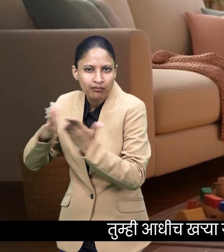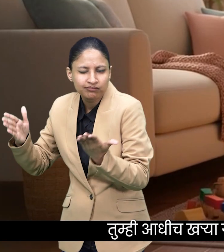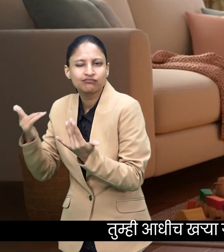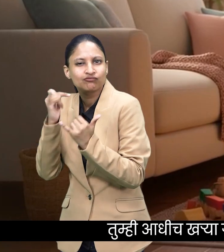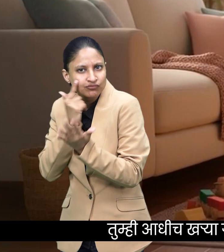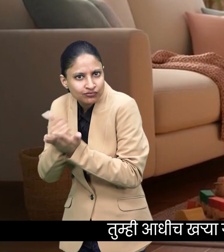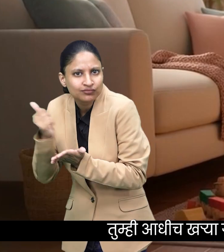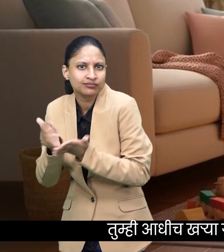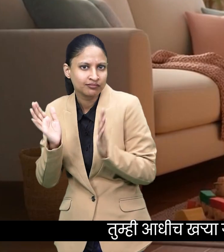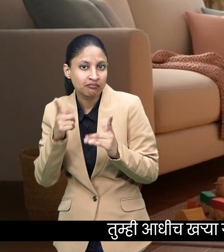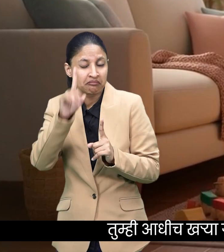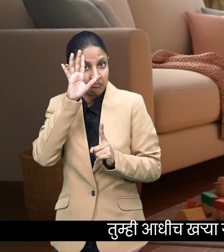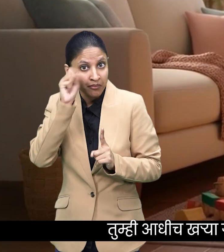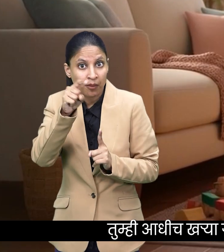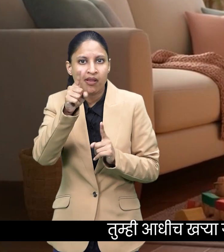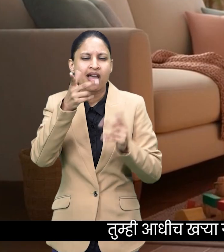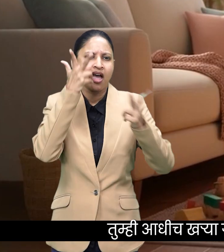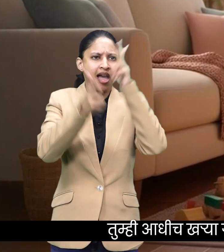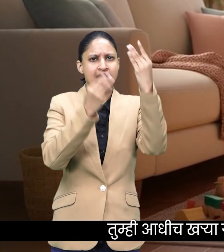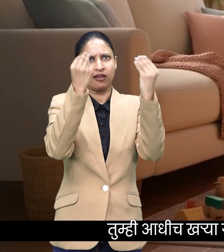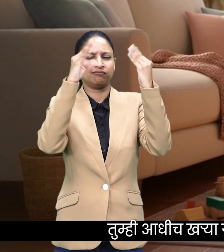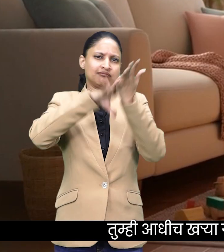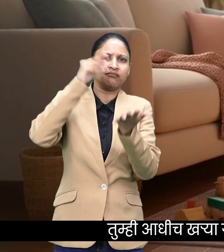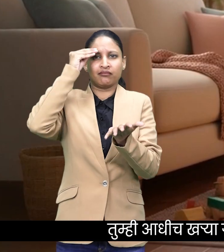खऱ्या गणित तज्ञासारखा विचार करत आहात.